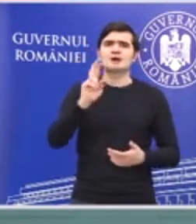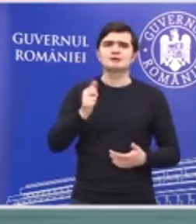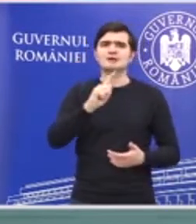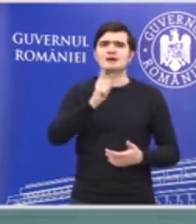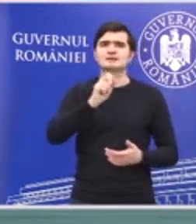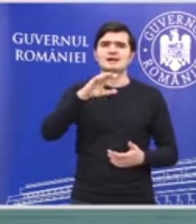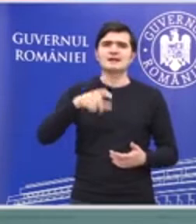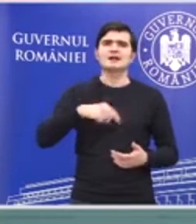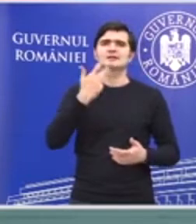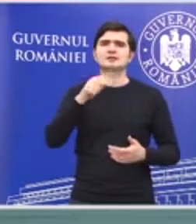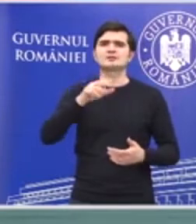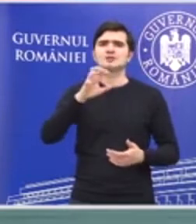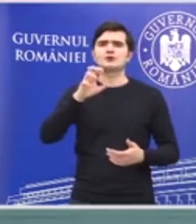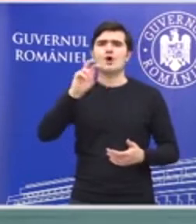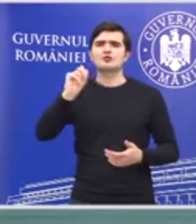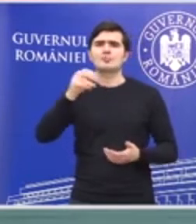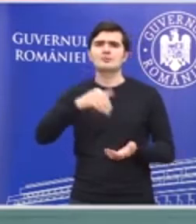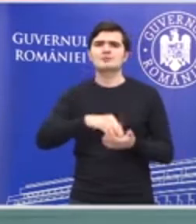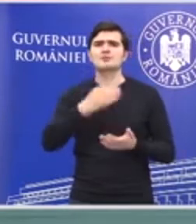avem